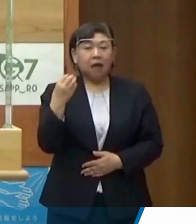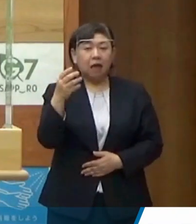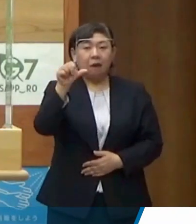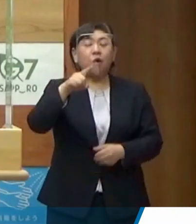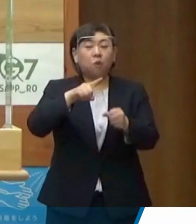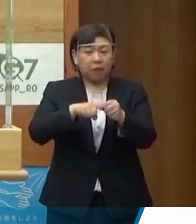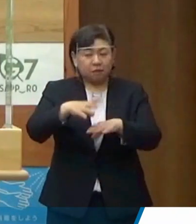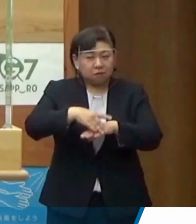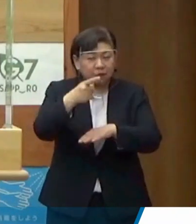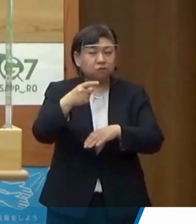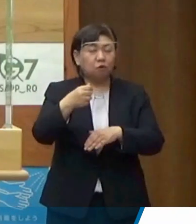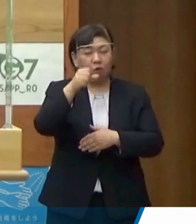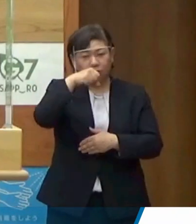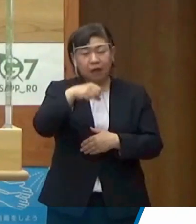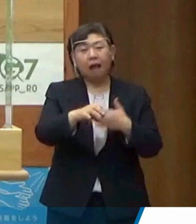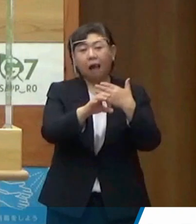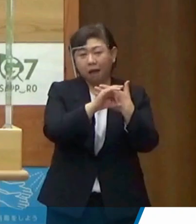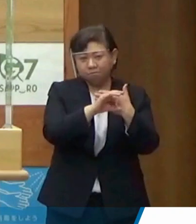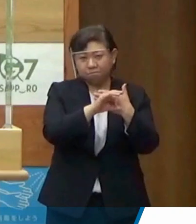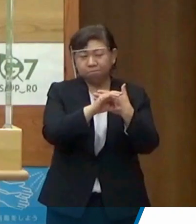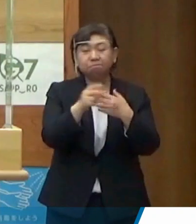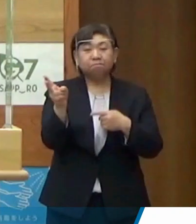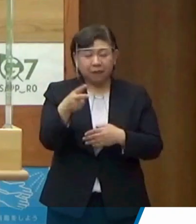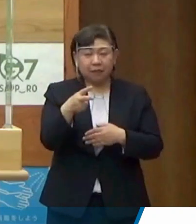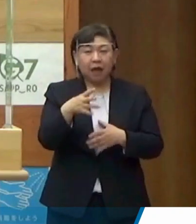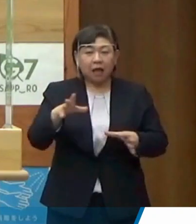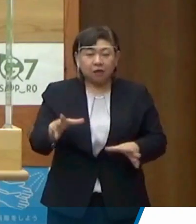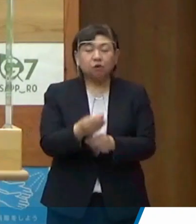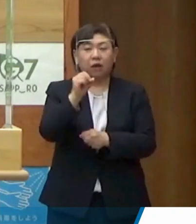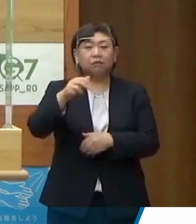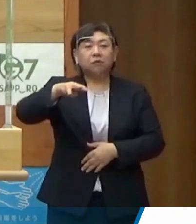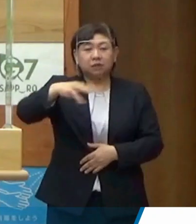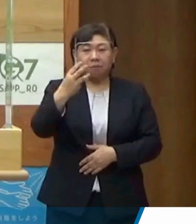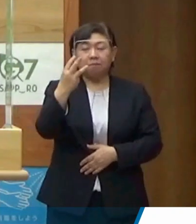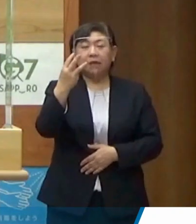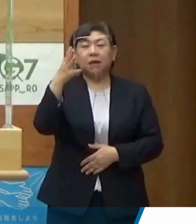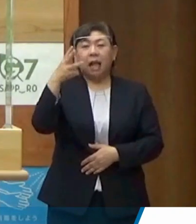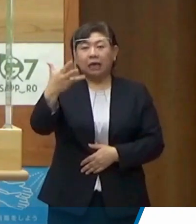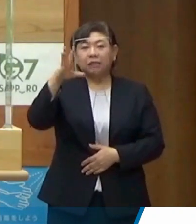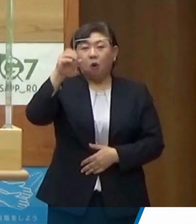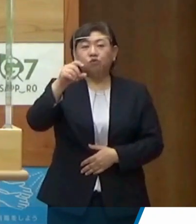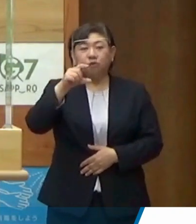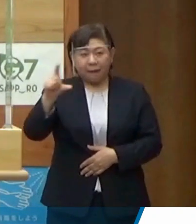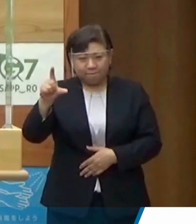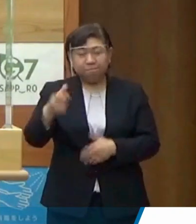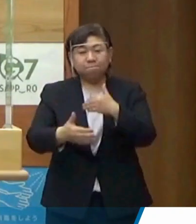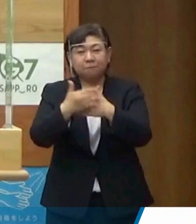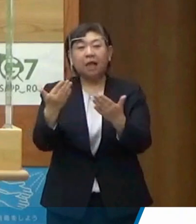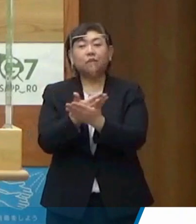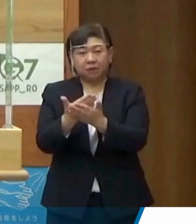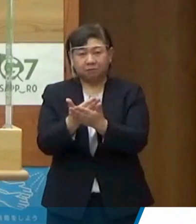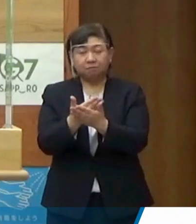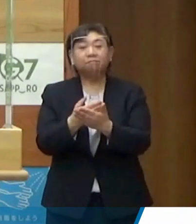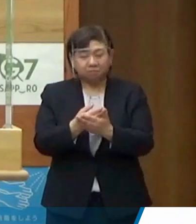当初予算案、そして総額308億円の補正予算案、28